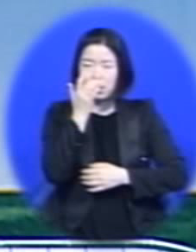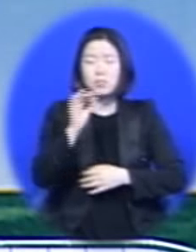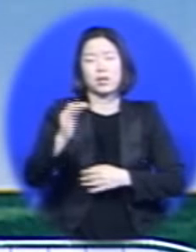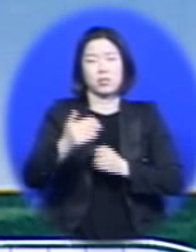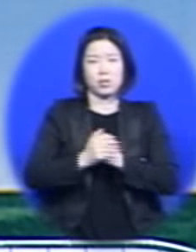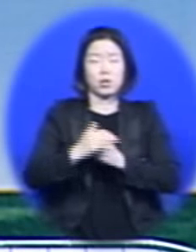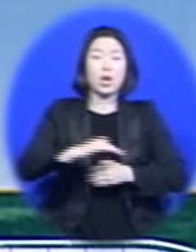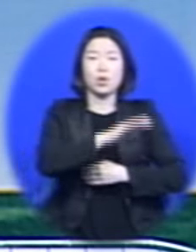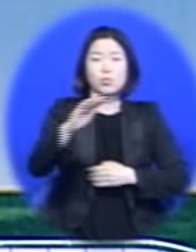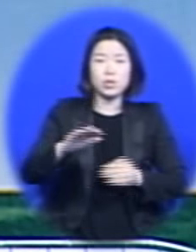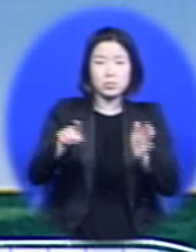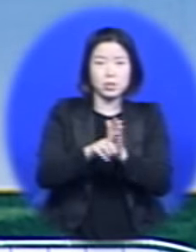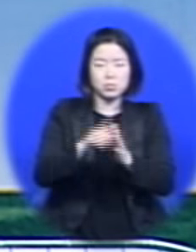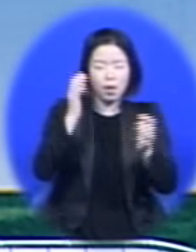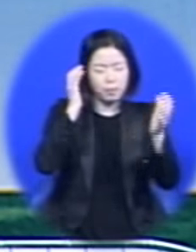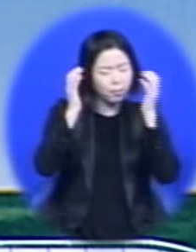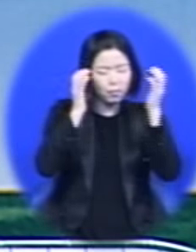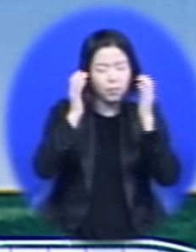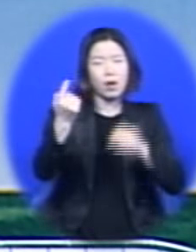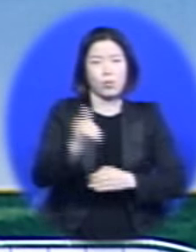우리의 믿음에 혼란이 오고 있는 것입니다.